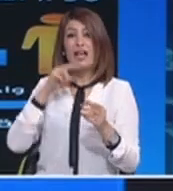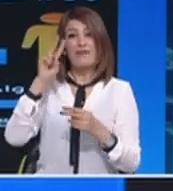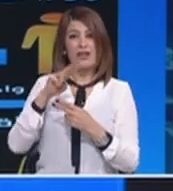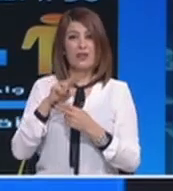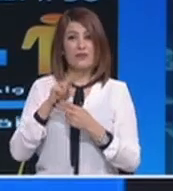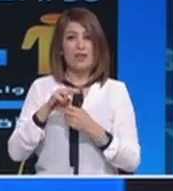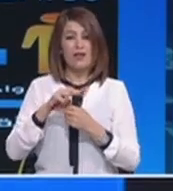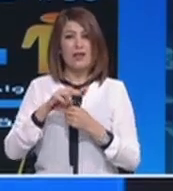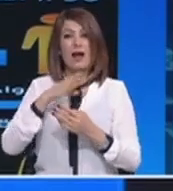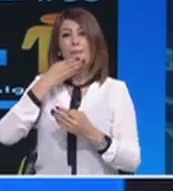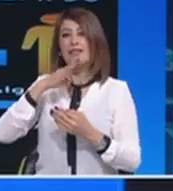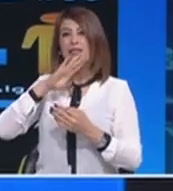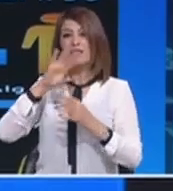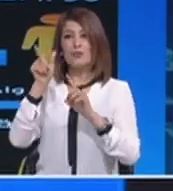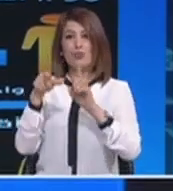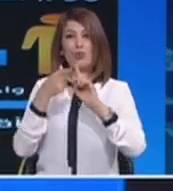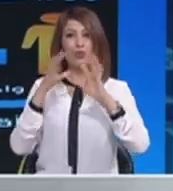واحنا واقفين